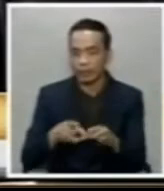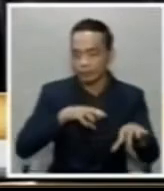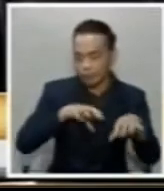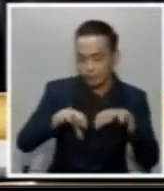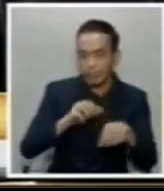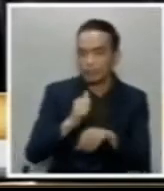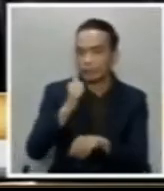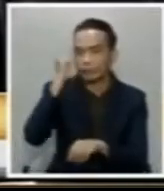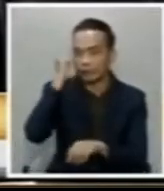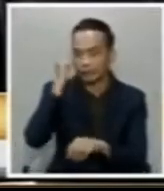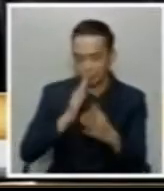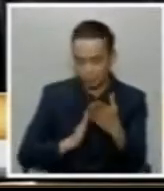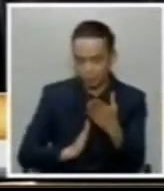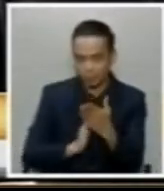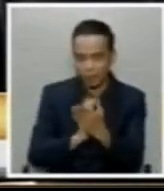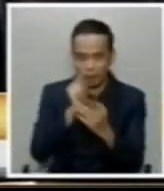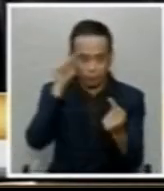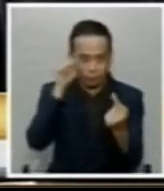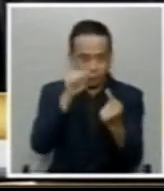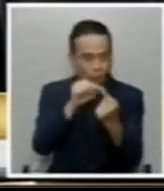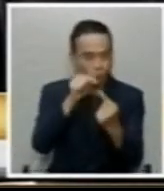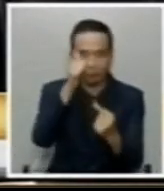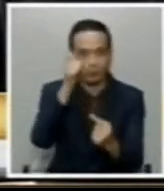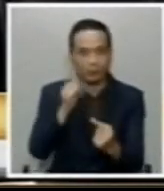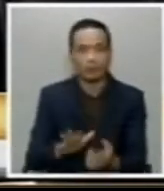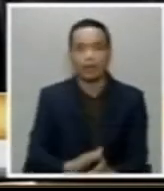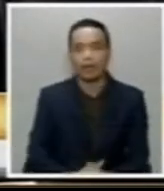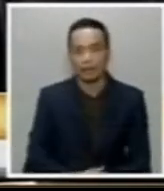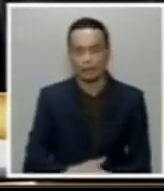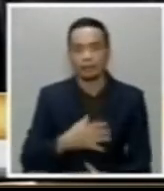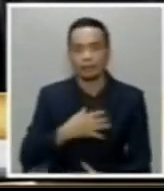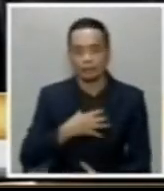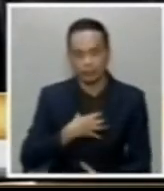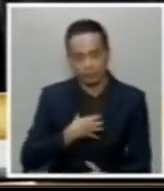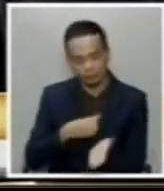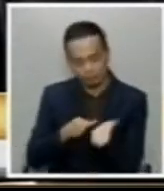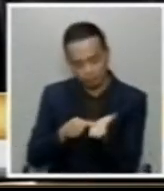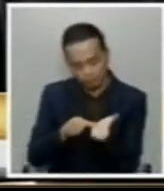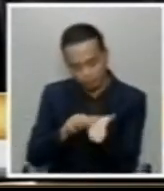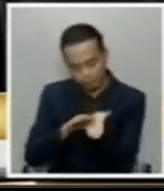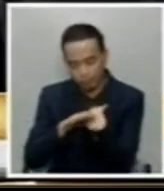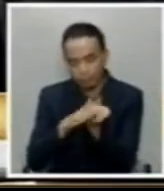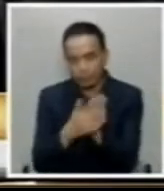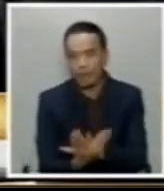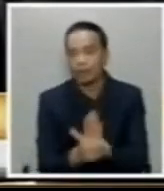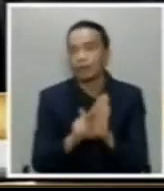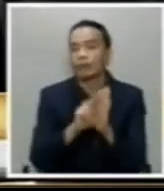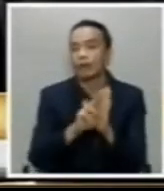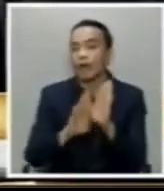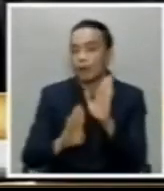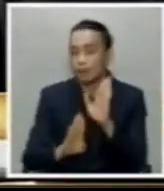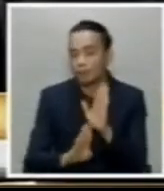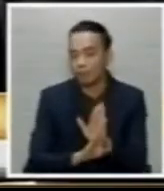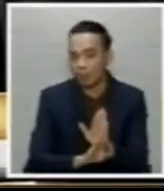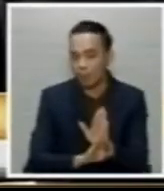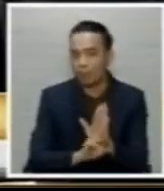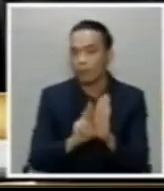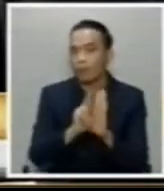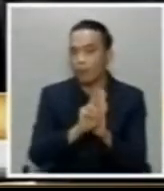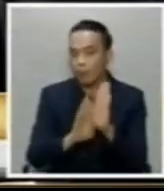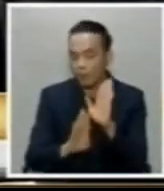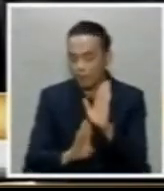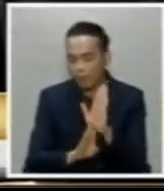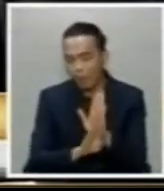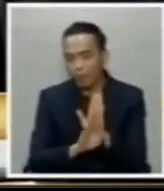ไม่ค่อยได้ผลนะครับแล้วก็อยากที่จะให้เนี่ยมีการปรับระบบโดยใช้ระบบที่อาจ